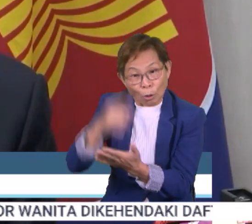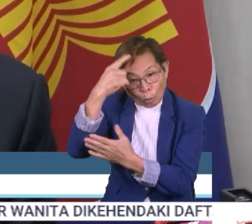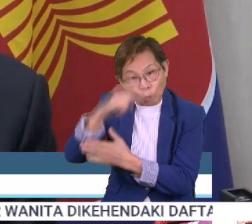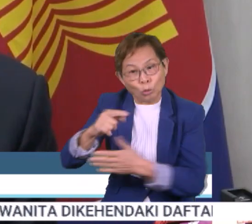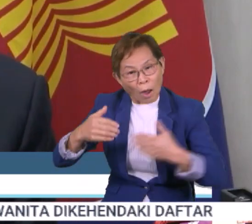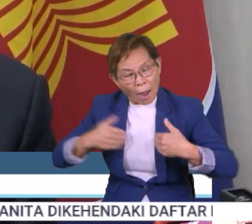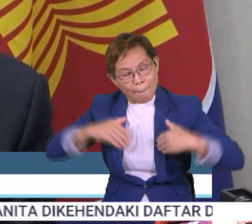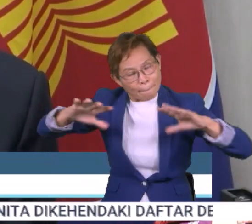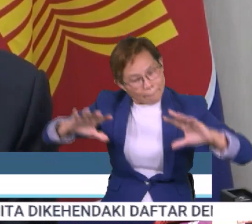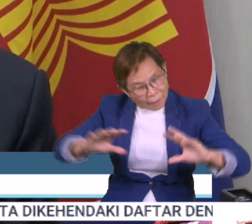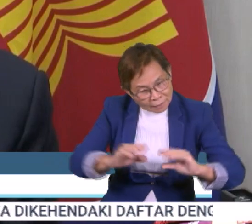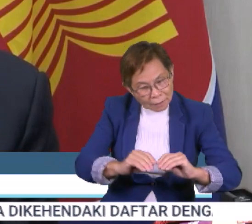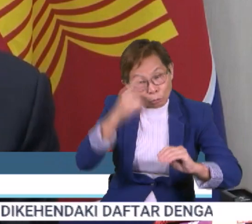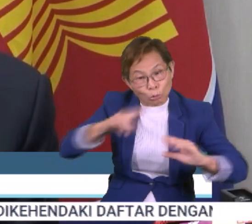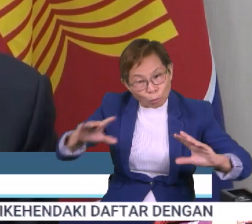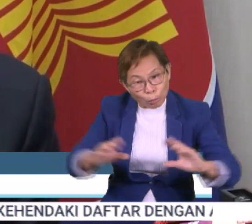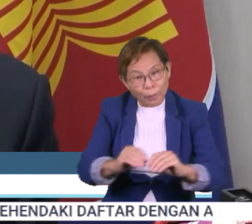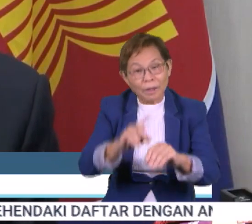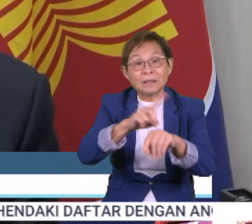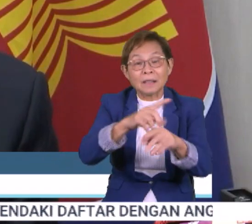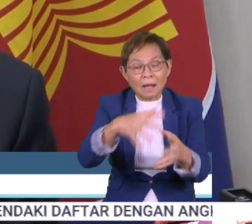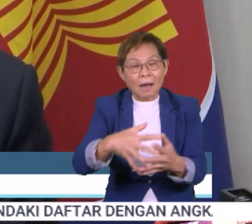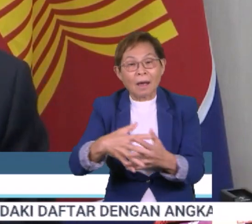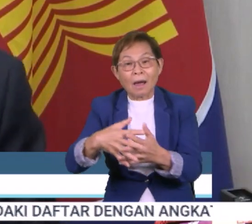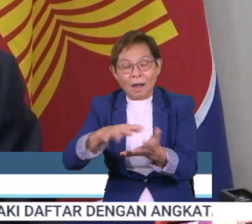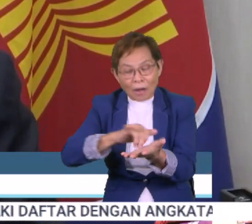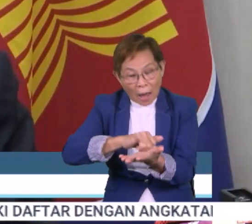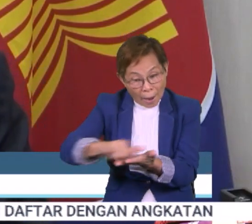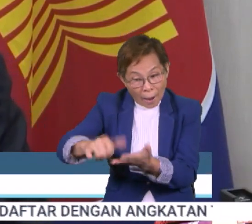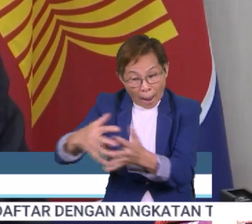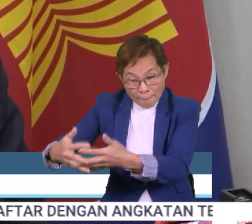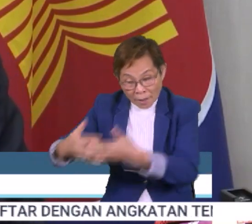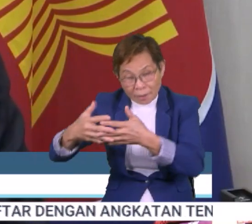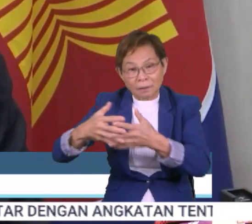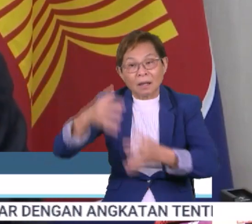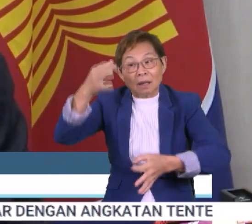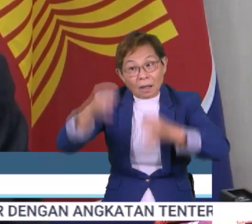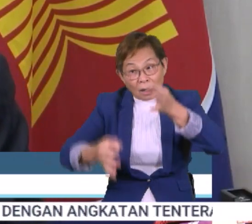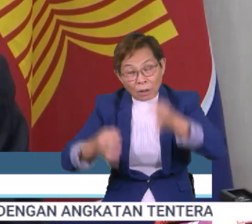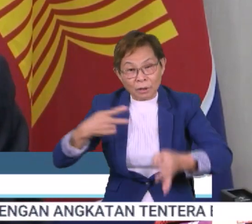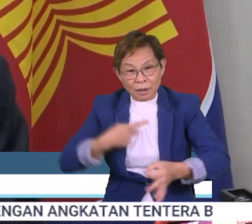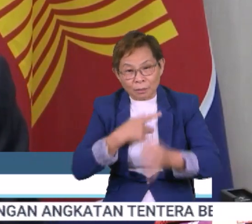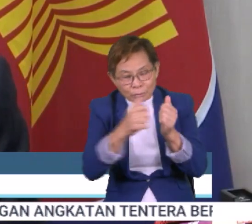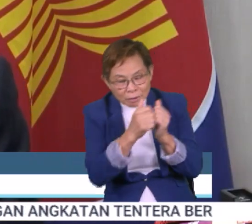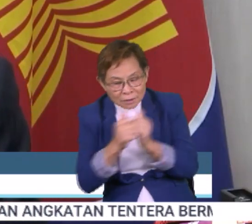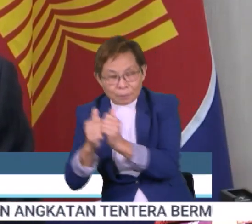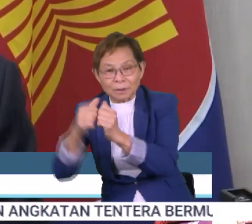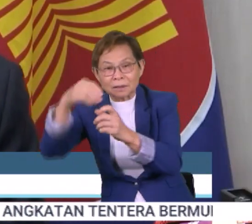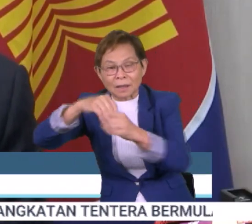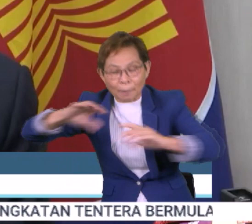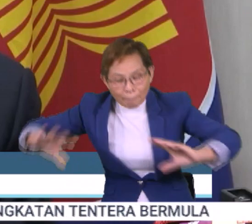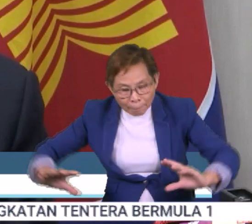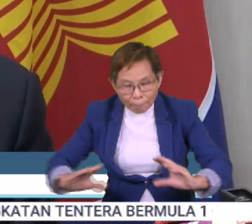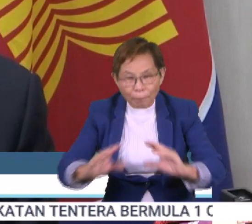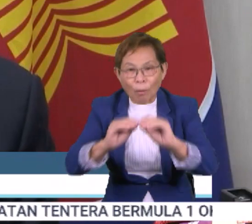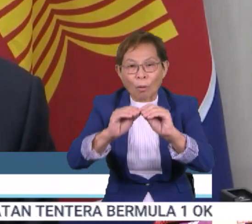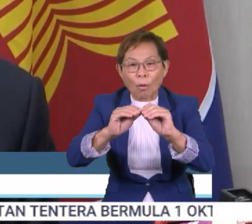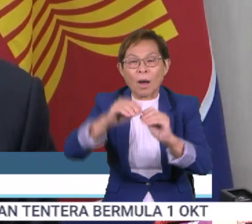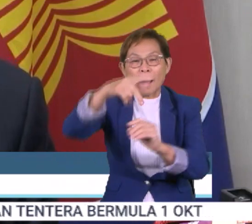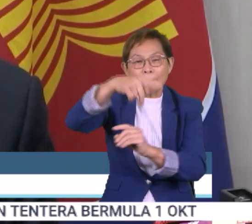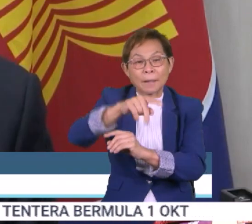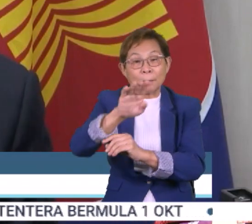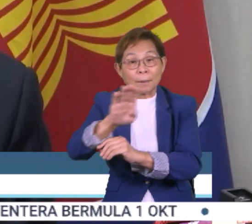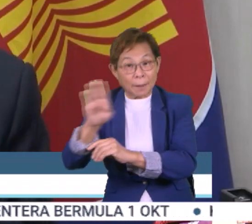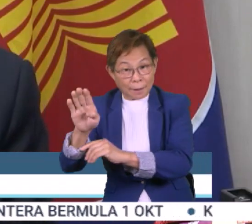untuk mengadakan sidang di New York tatkala kita bersama dalam persidangan Pertubuhan